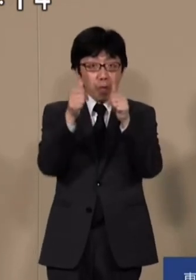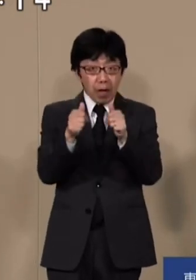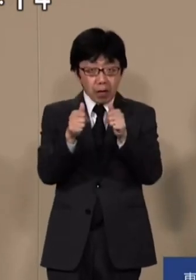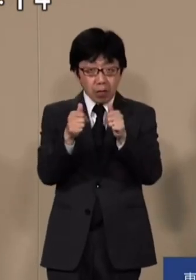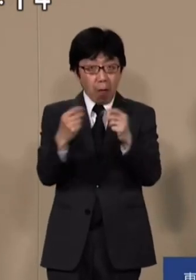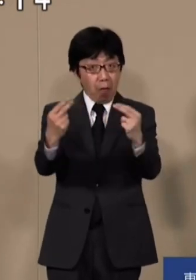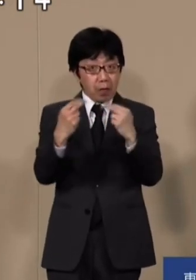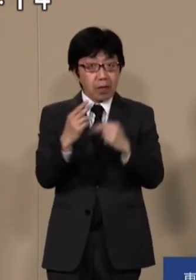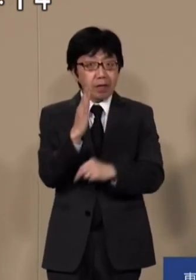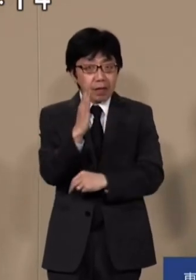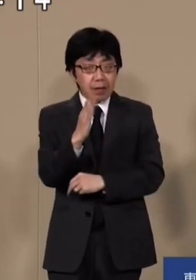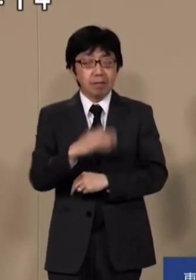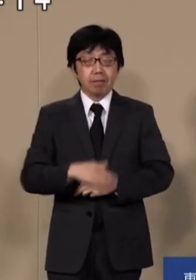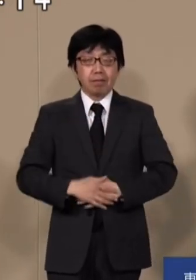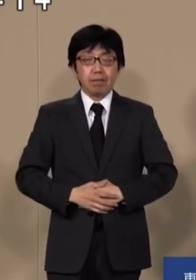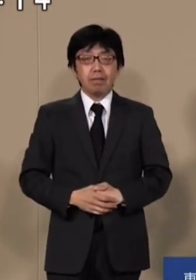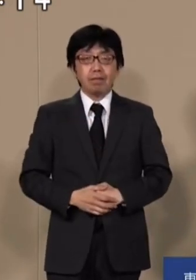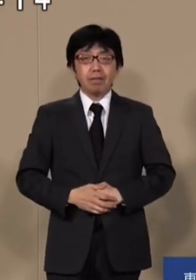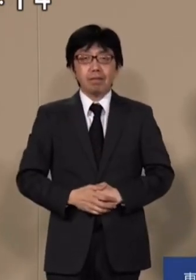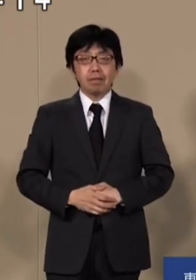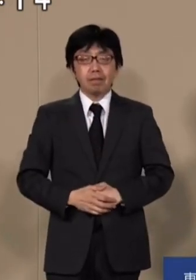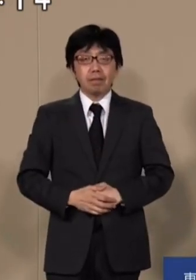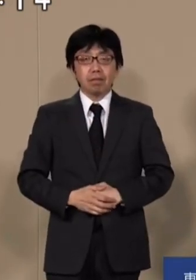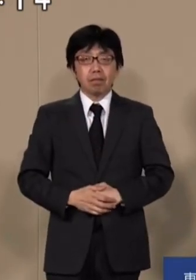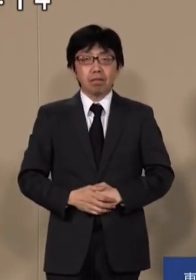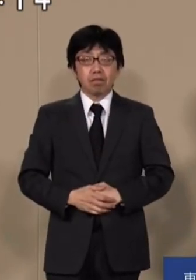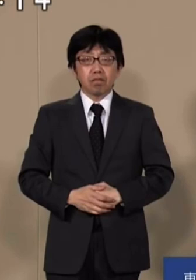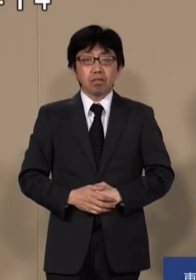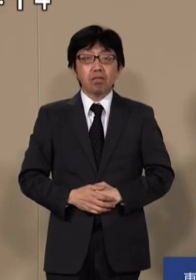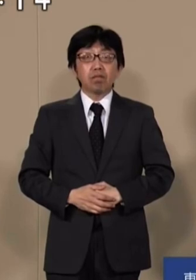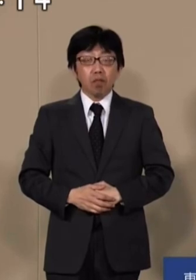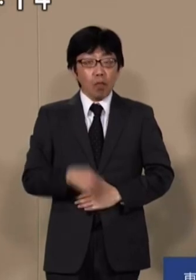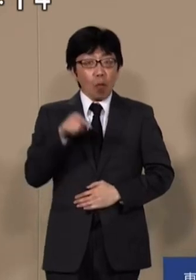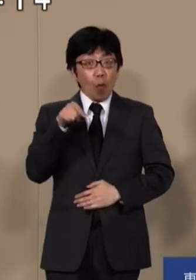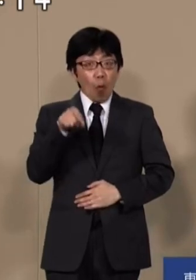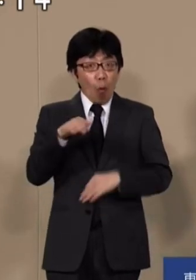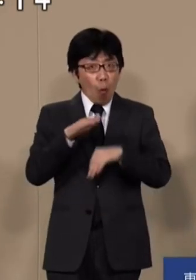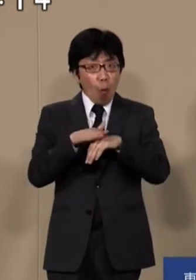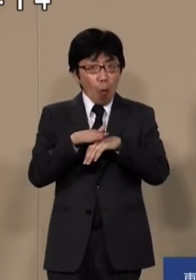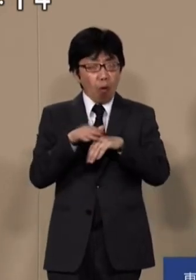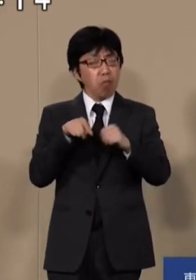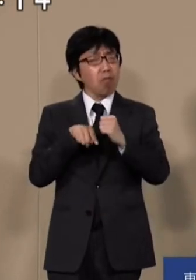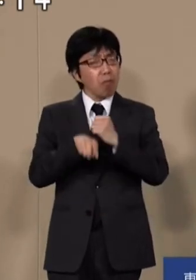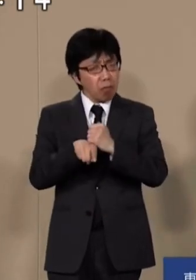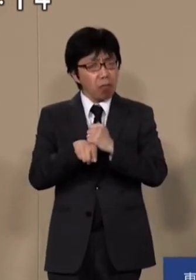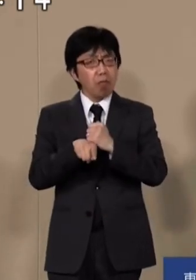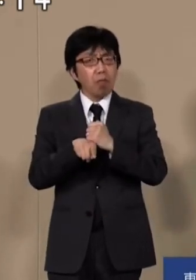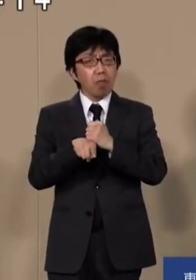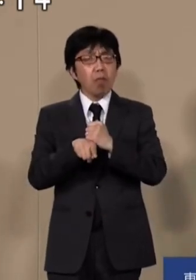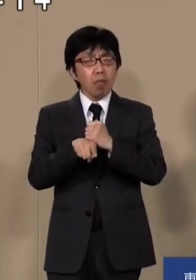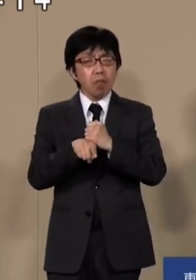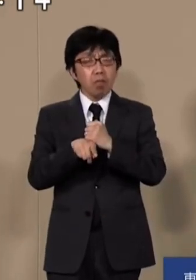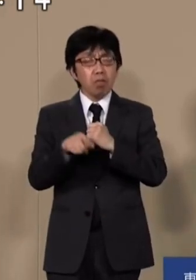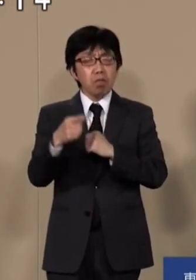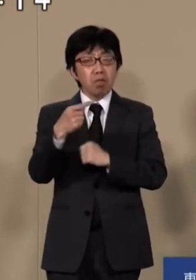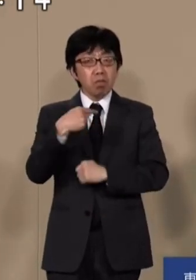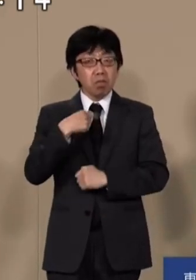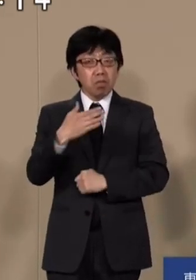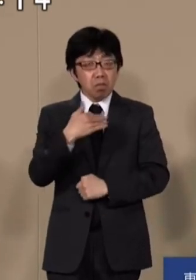検索してみてくださいなぜこのような取り組みを行っているかと申しますと根底に